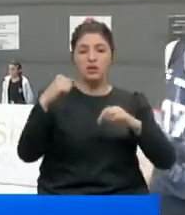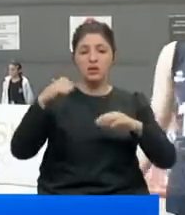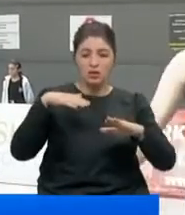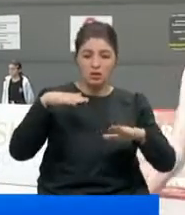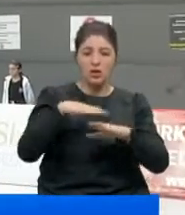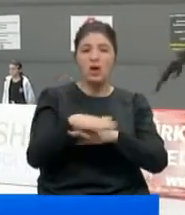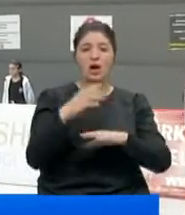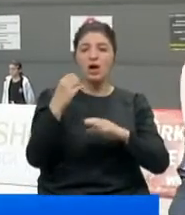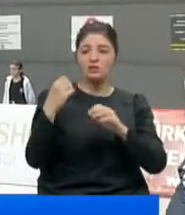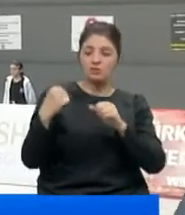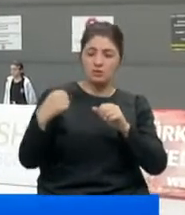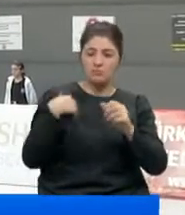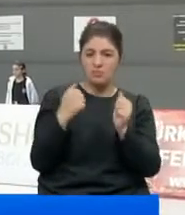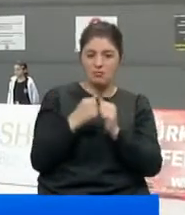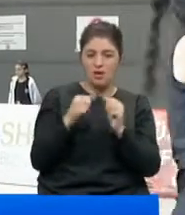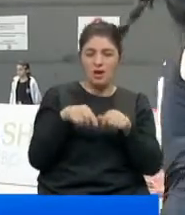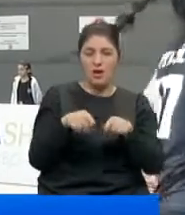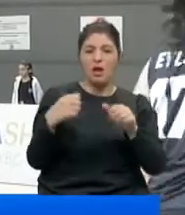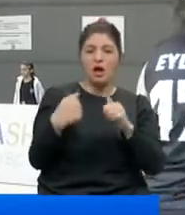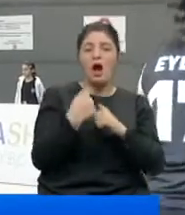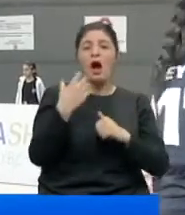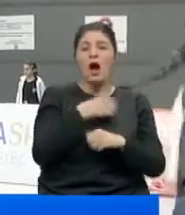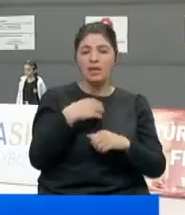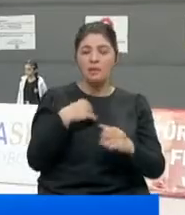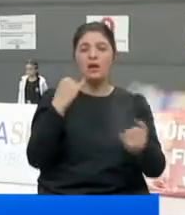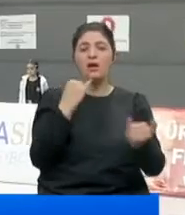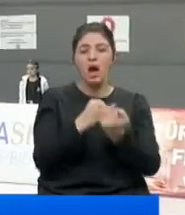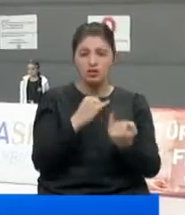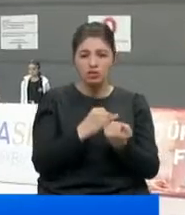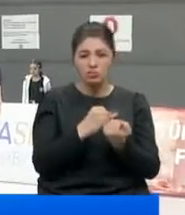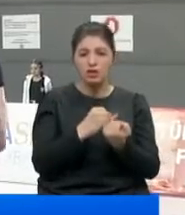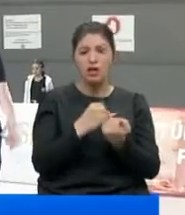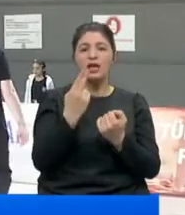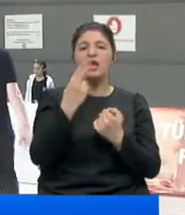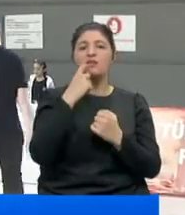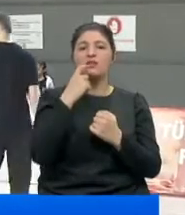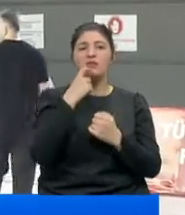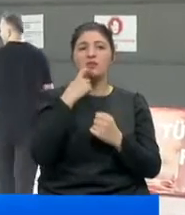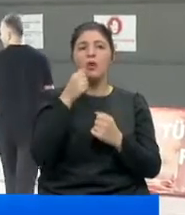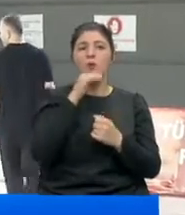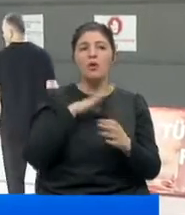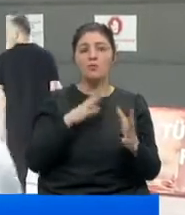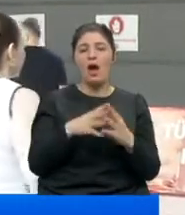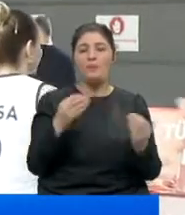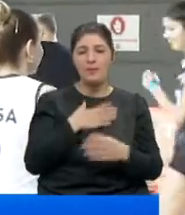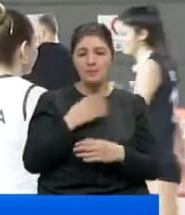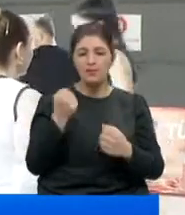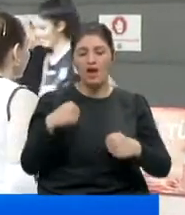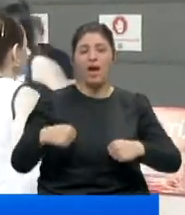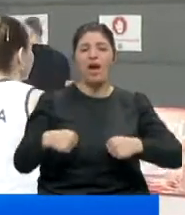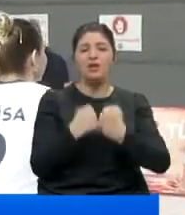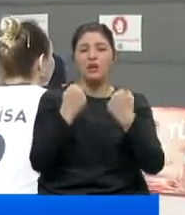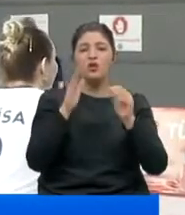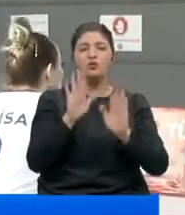kardeşimin yaşatmasıyla annemi, kardeşimi, 7 yaşında oğlumu kaybettim. Trafik